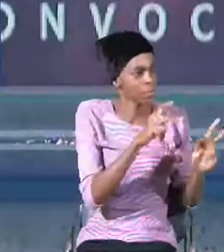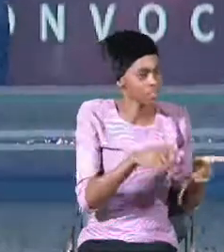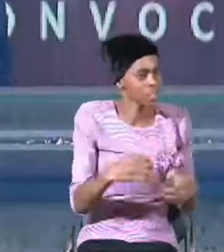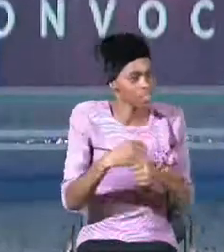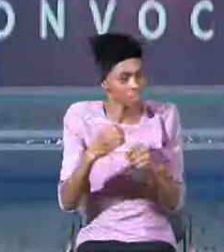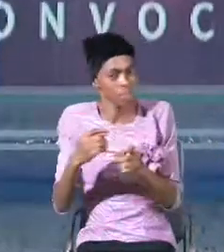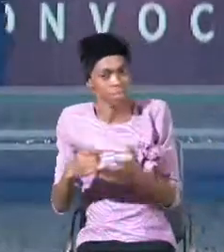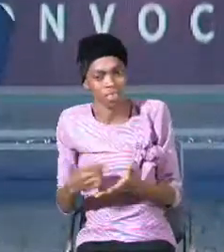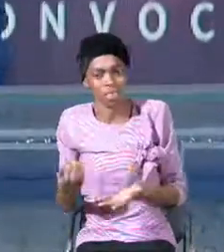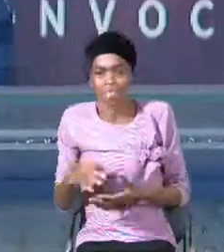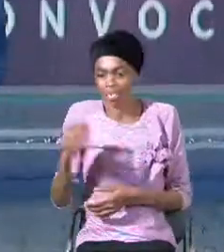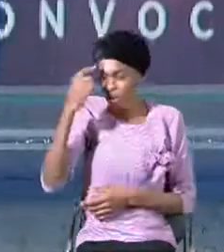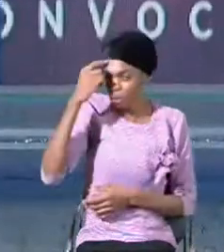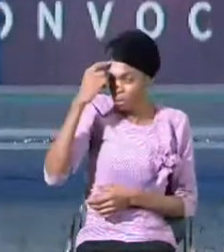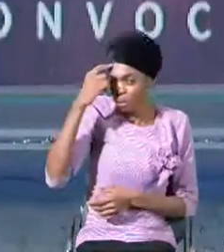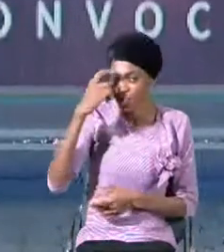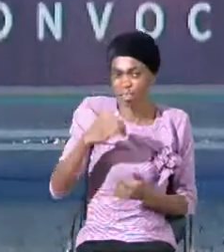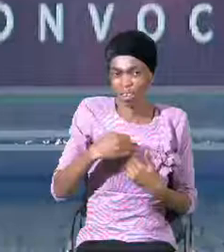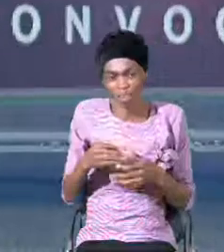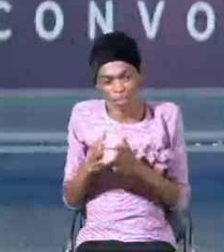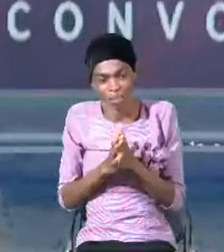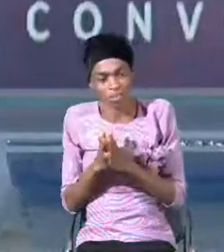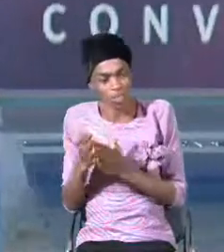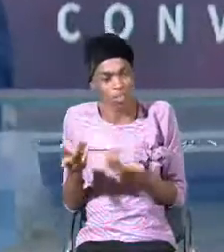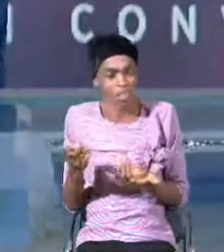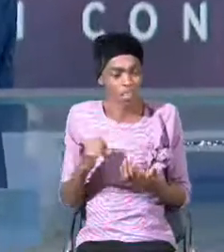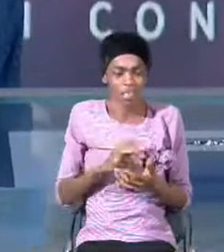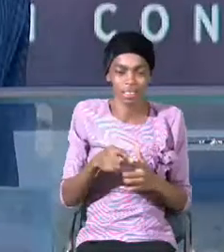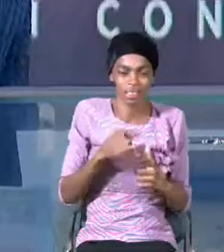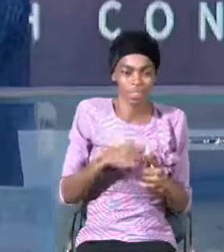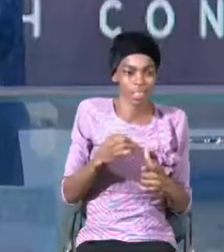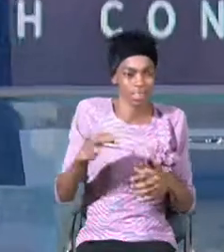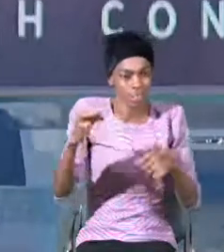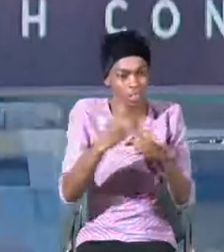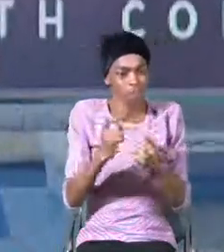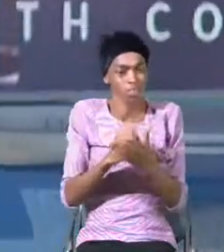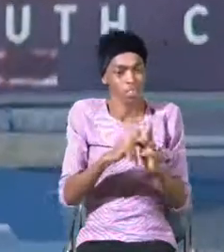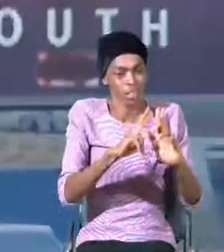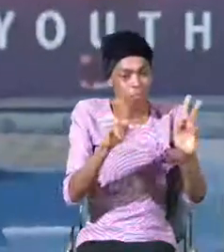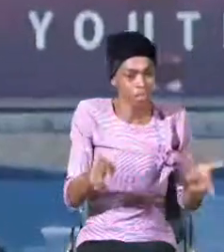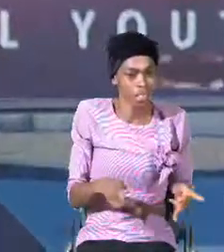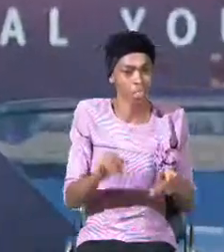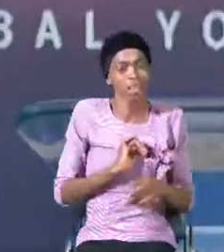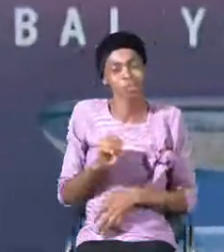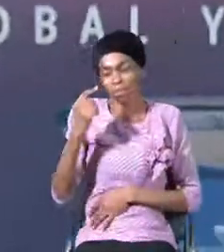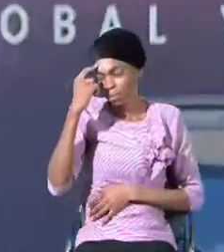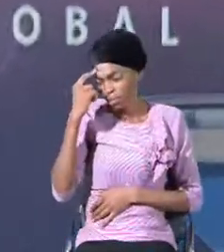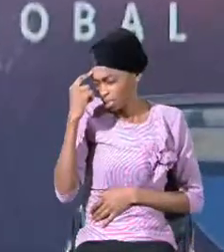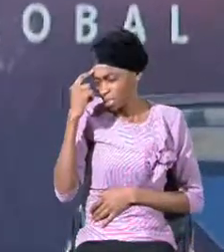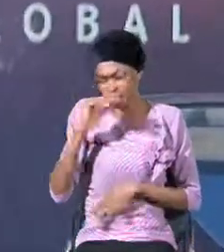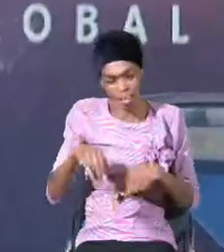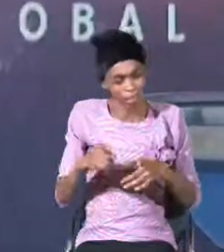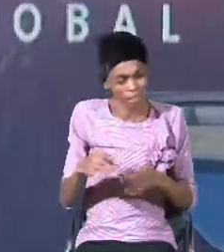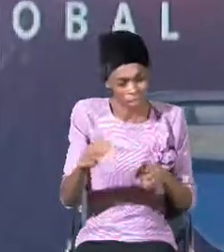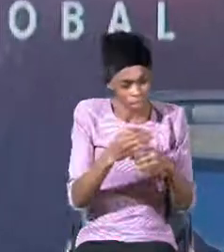étaient innovateurs. Ils ont pris l'initiative d'intérêt. Et ils sont arrivés. Et je me demande, comment